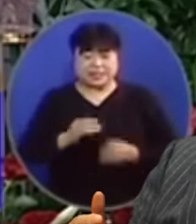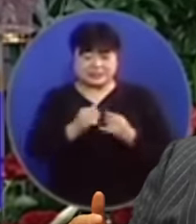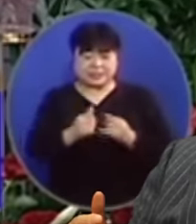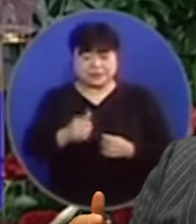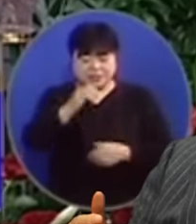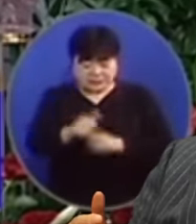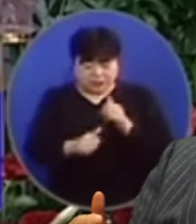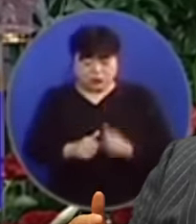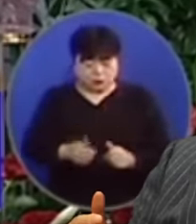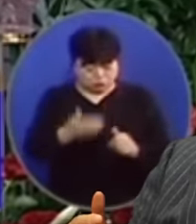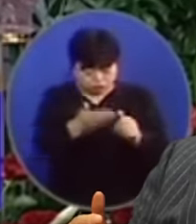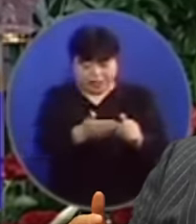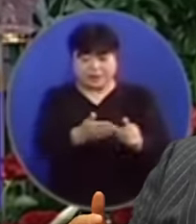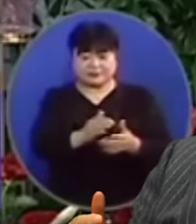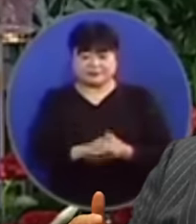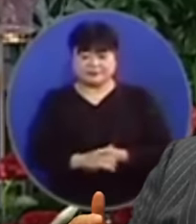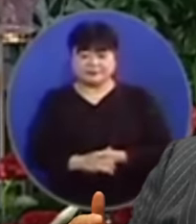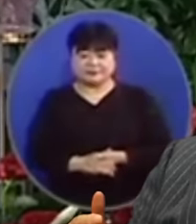내 상속자가 되리라.